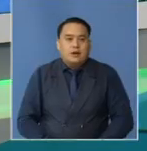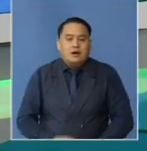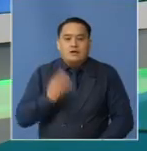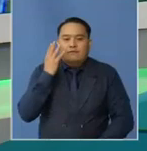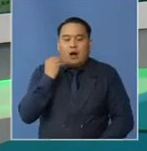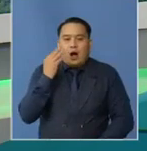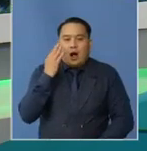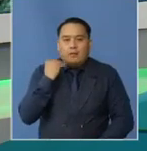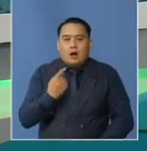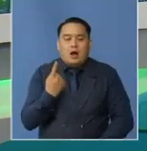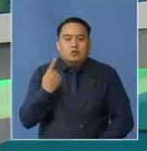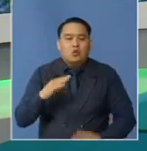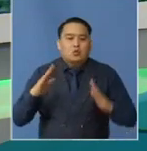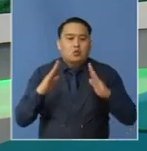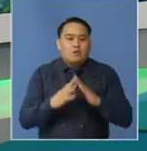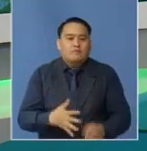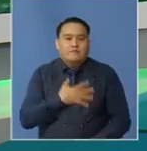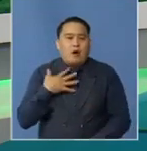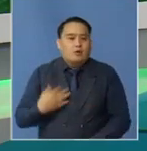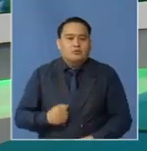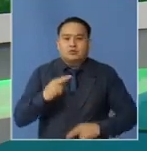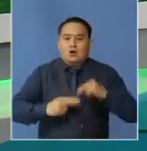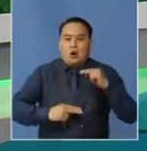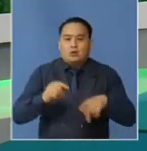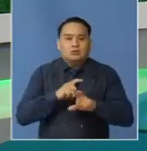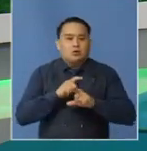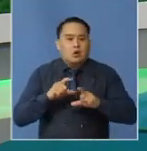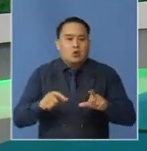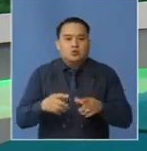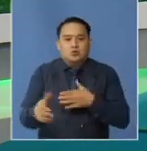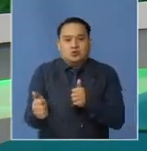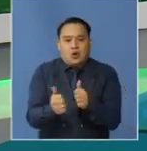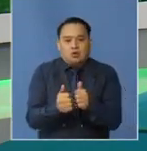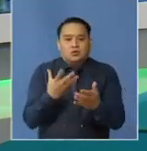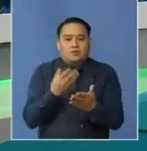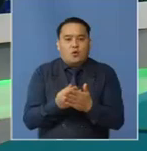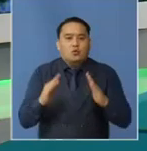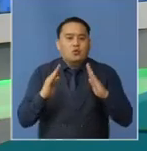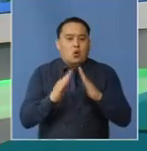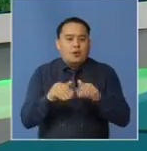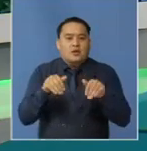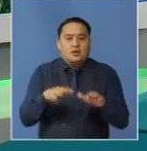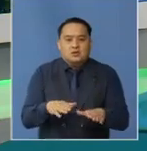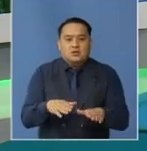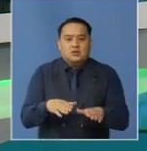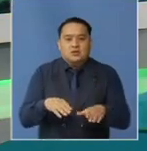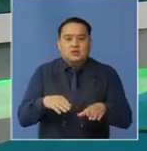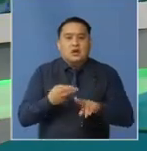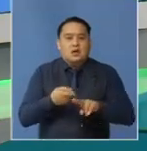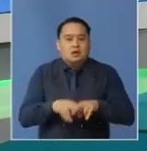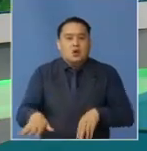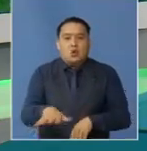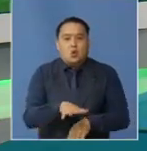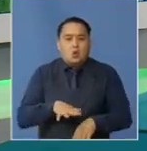В Алматы жители одного из домов возмутились строительством объекта около своего дома и решили сами засадить этот